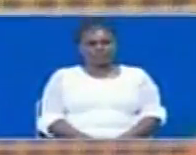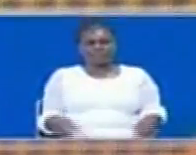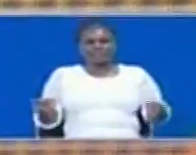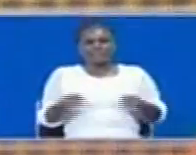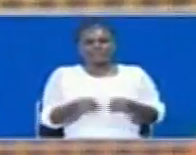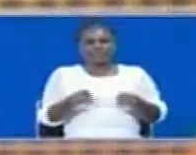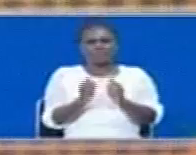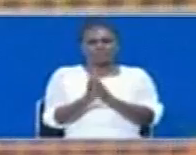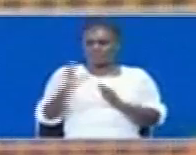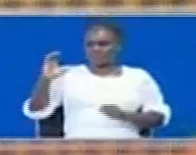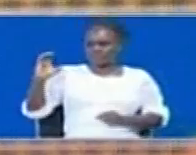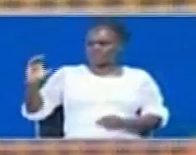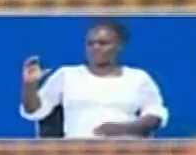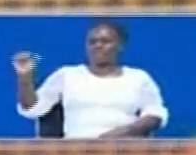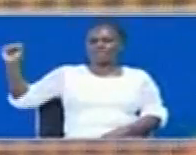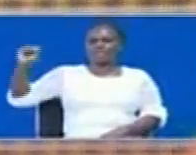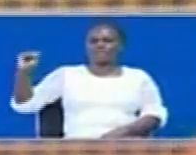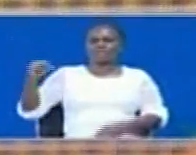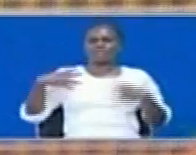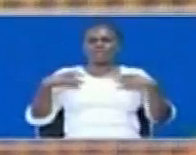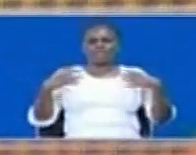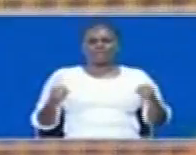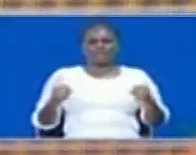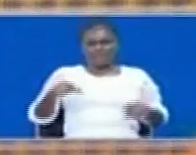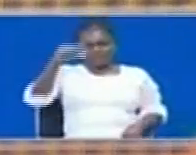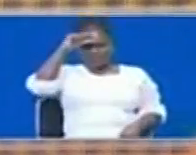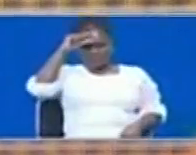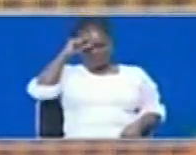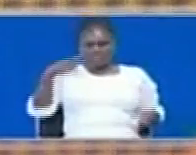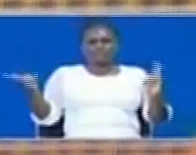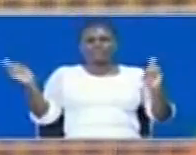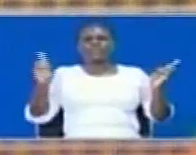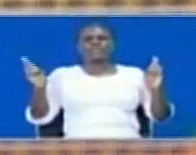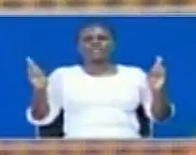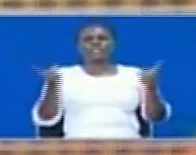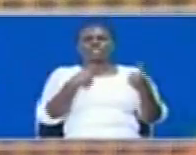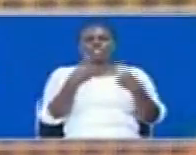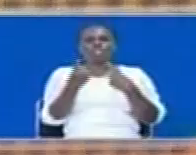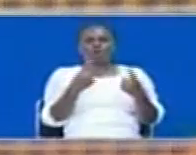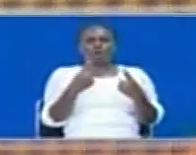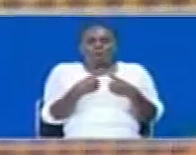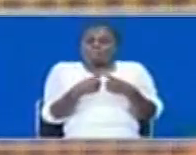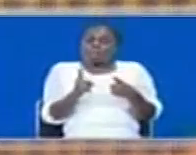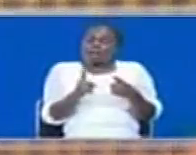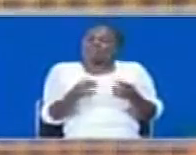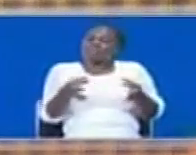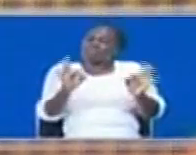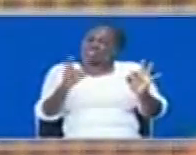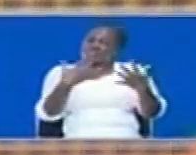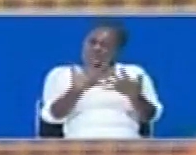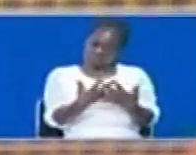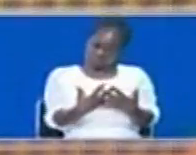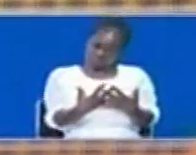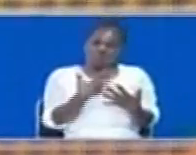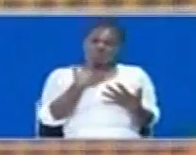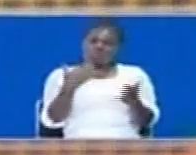Tukisalia na hayo, waziri wa afya Cleopa Mailu amesema serikali iko tayari kuendeleza mazungumzo licha ya viongozi kufungwa. Aidha